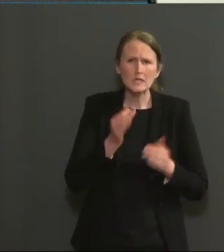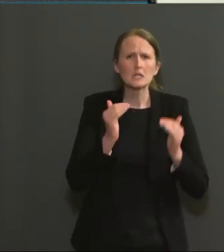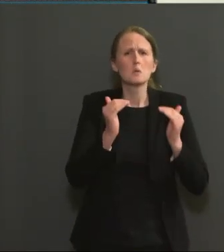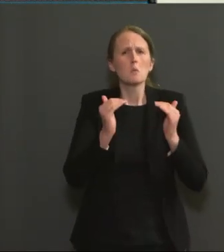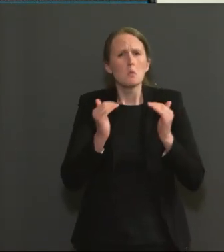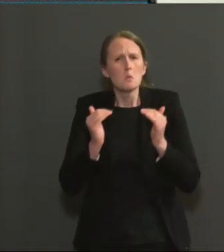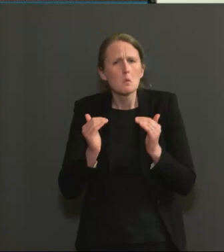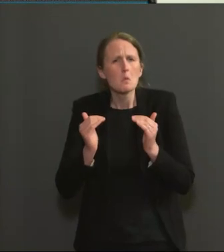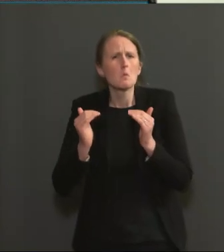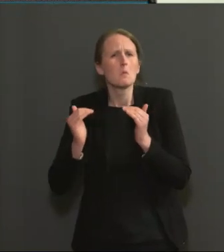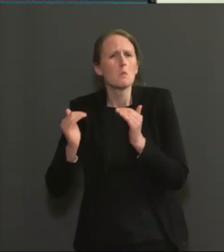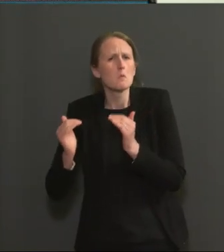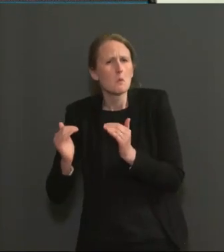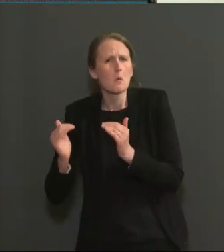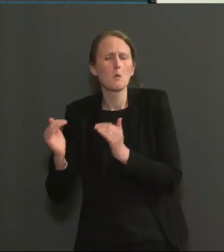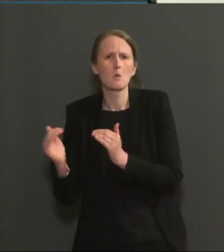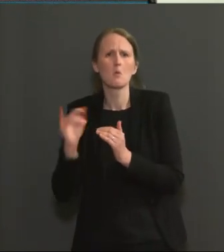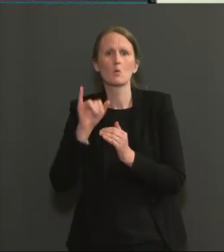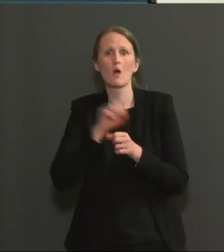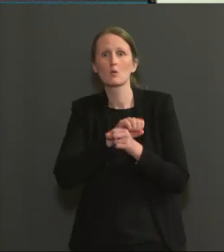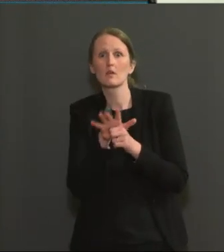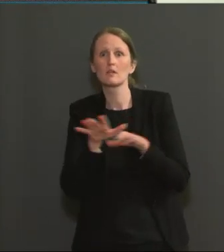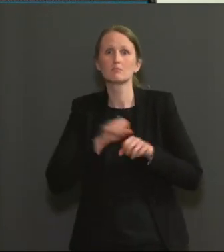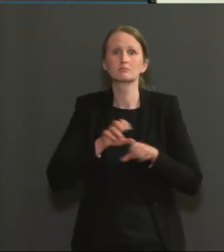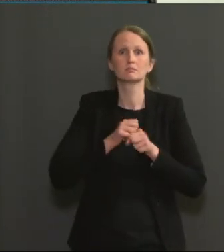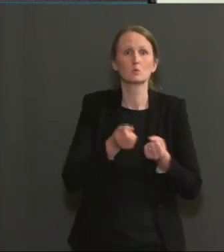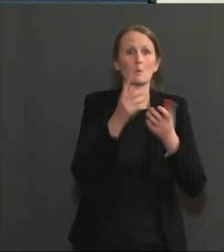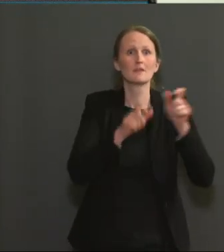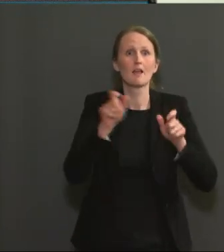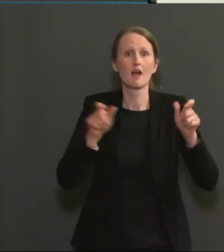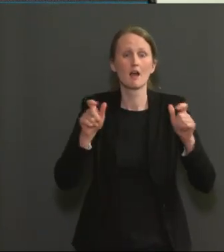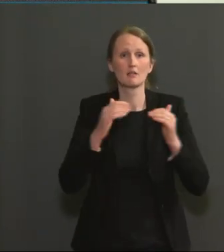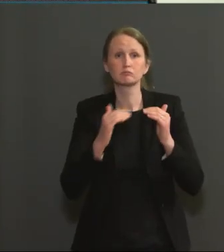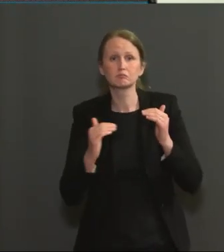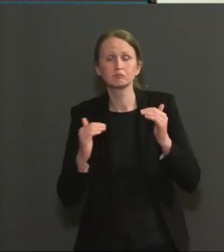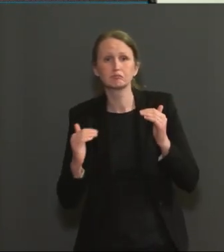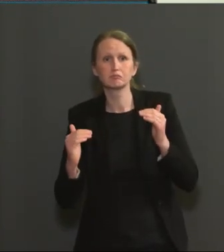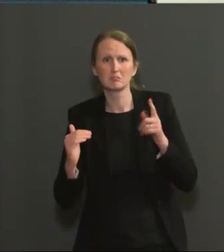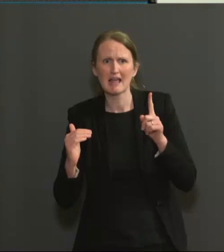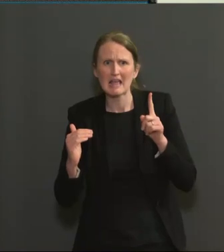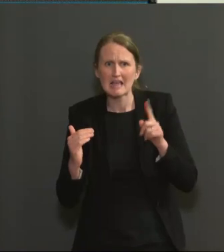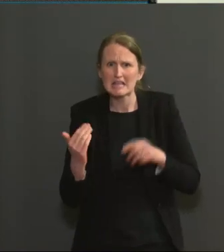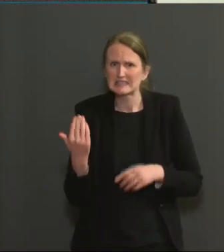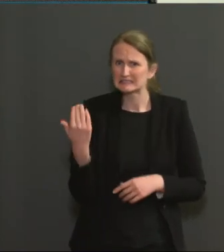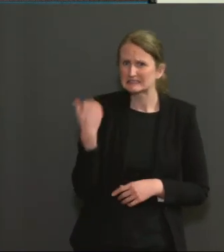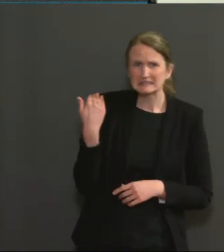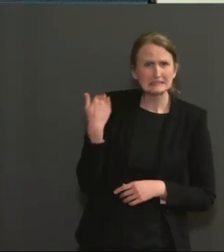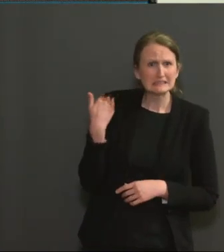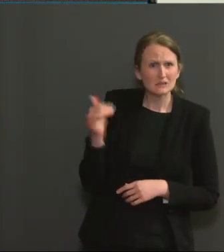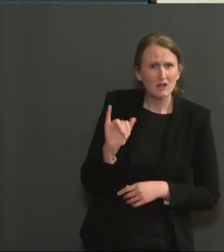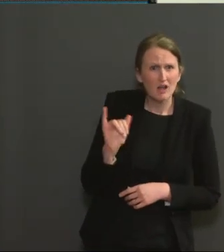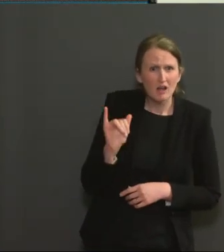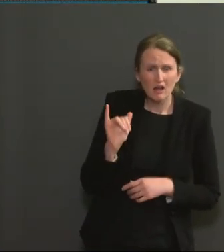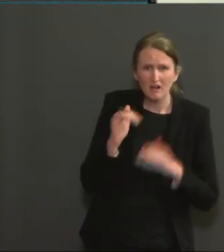niveau des contaminations mais si on regarde les derniers jours effectivement on a une stabilisation et ceci à un niveau